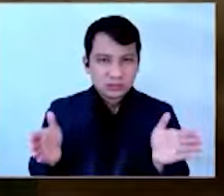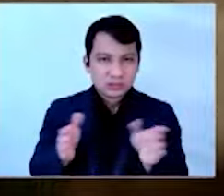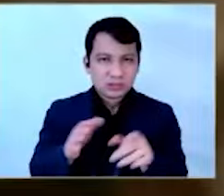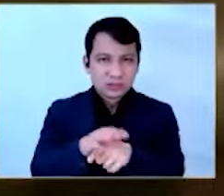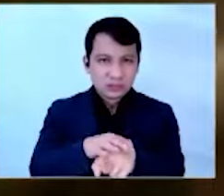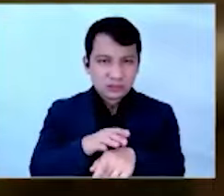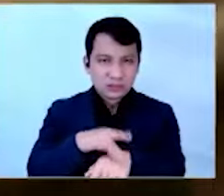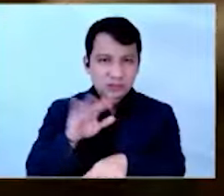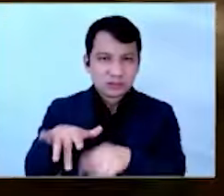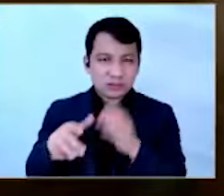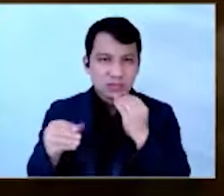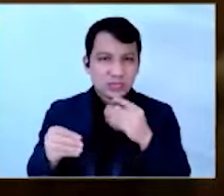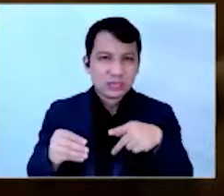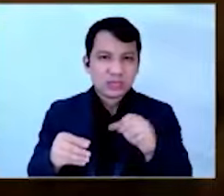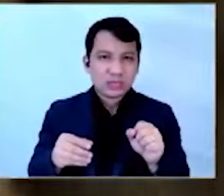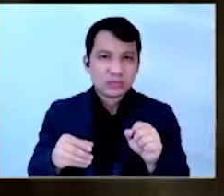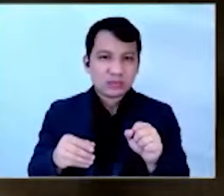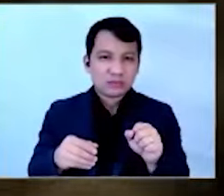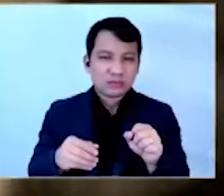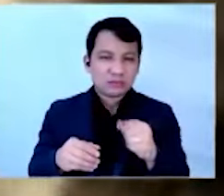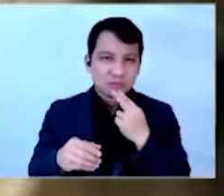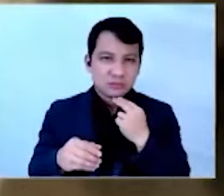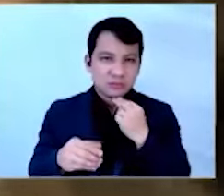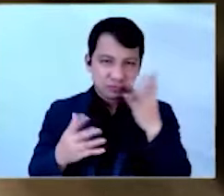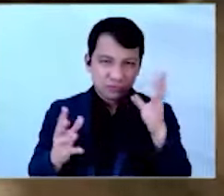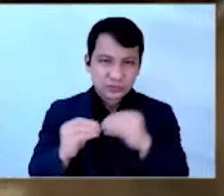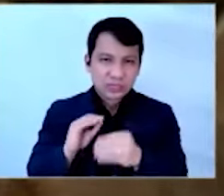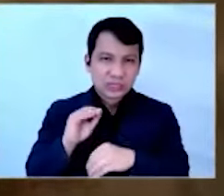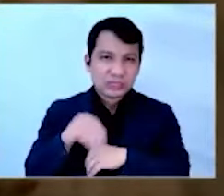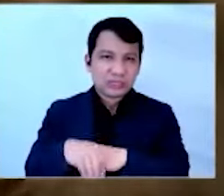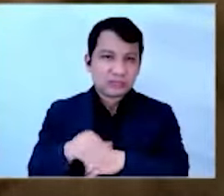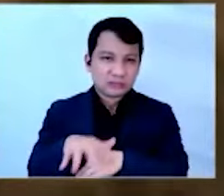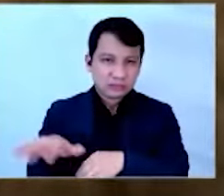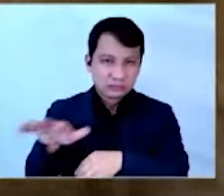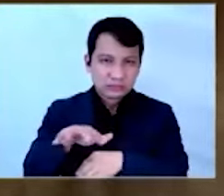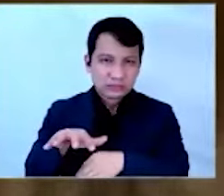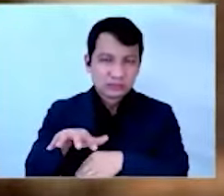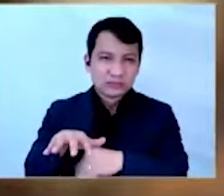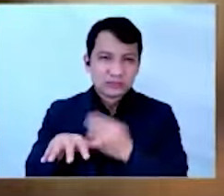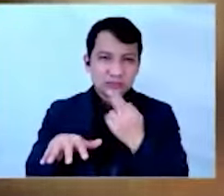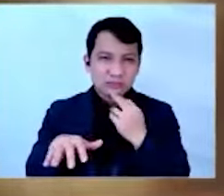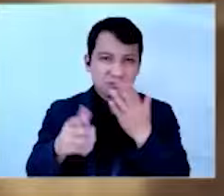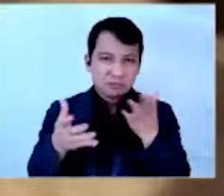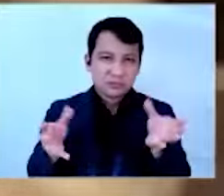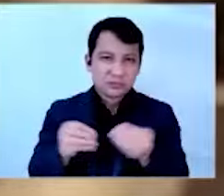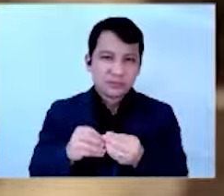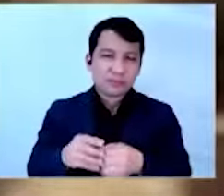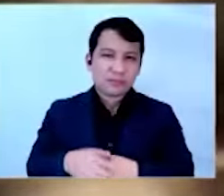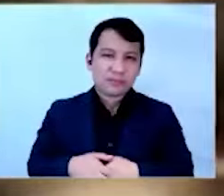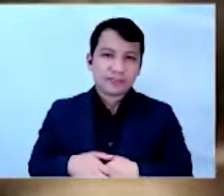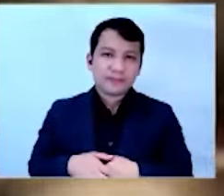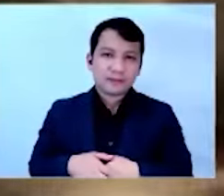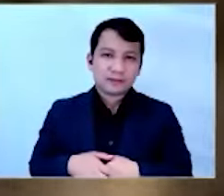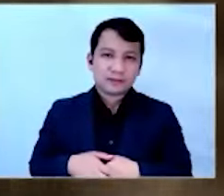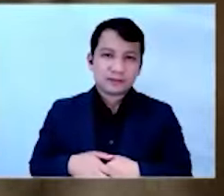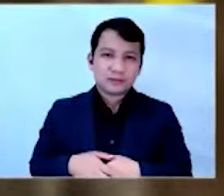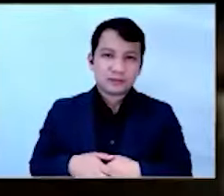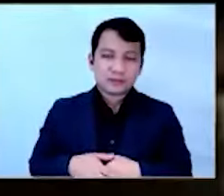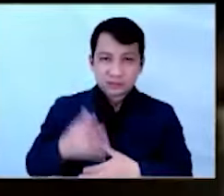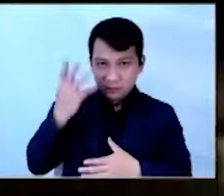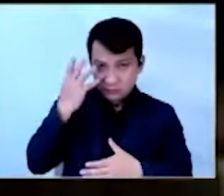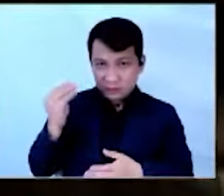pusa. Talagang cuteness overload, lalo na sa mga pa-cute na cuting. Ito pala ang petometer ko sa mga